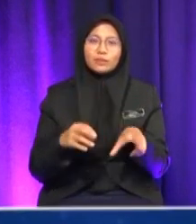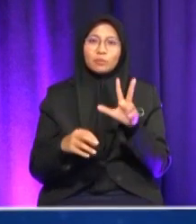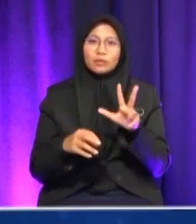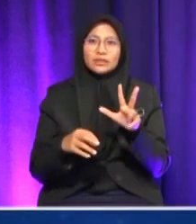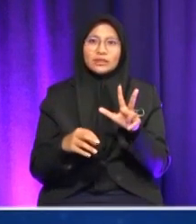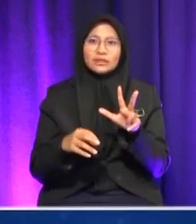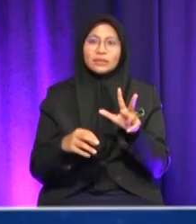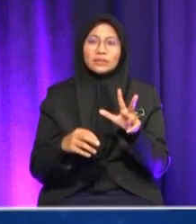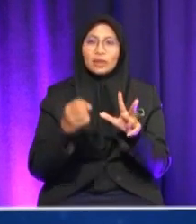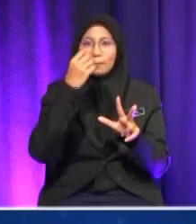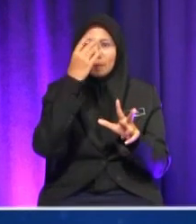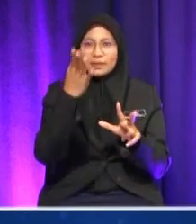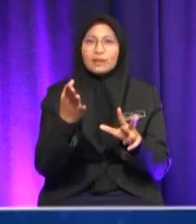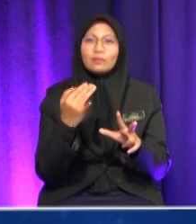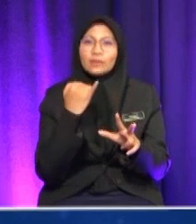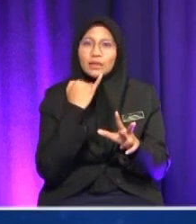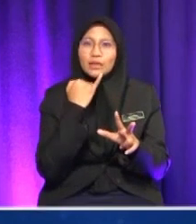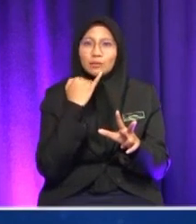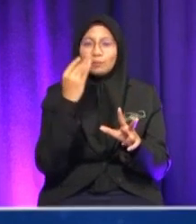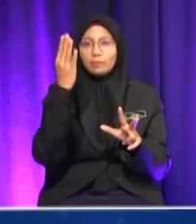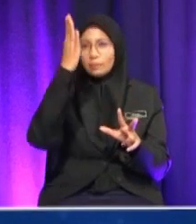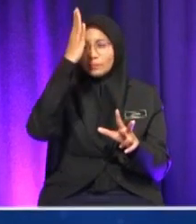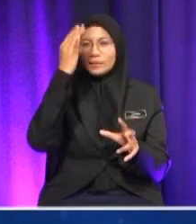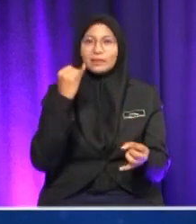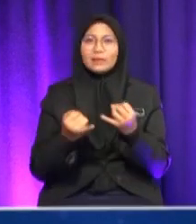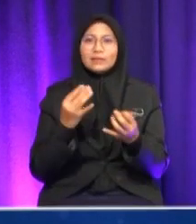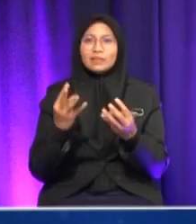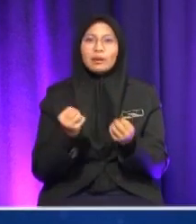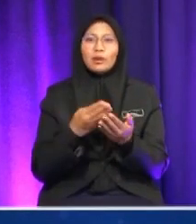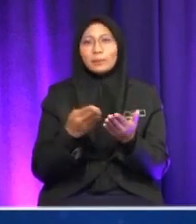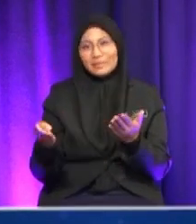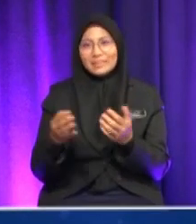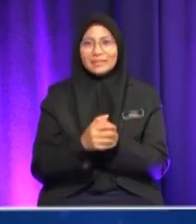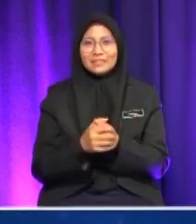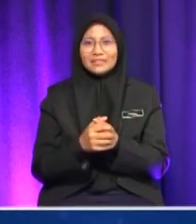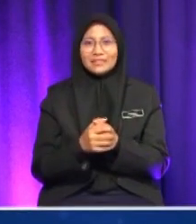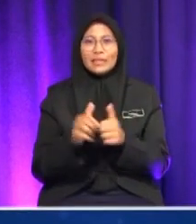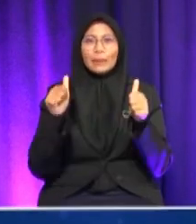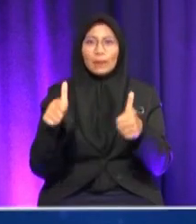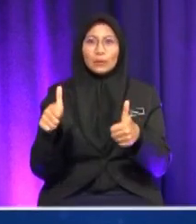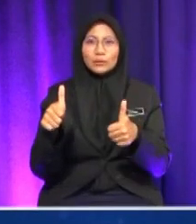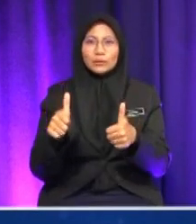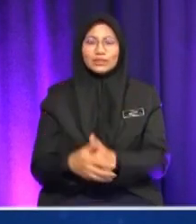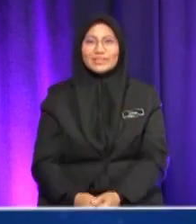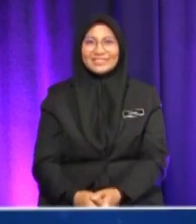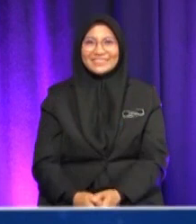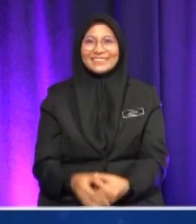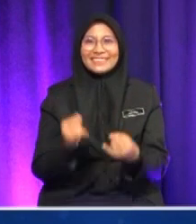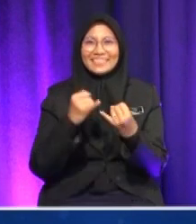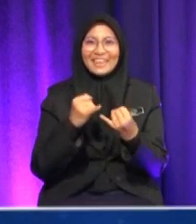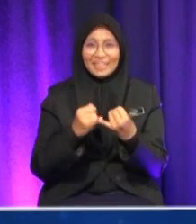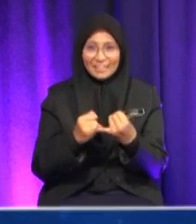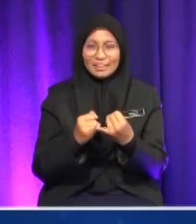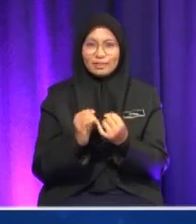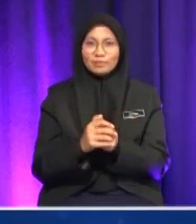berbelanja. Dua jawapan yang telah pun diberi oleh Pritika dan Subhanu adalah tepat. Bagus. Dan soalan yang akhir sekali. Okey,